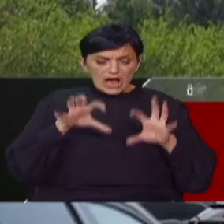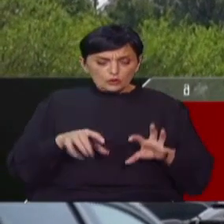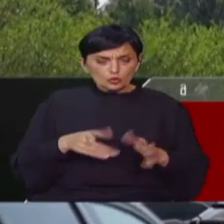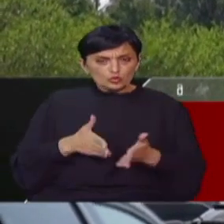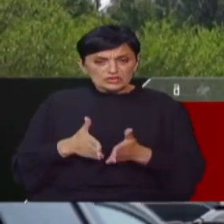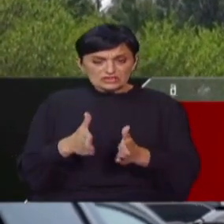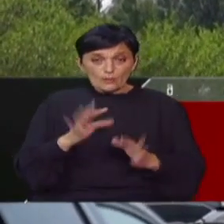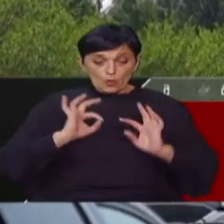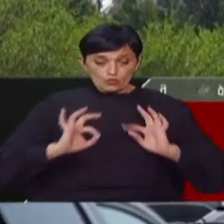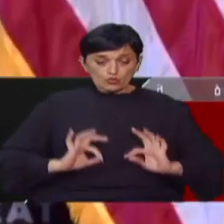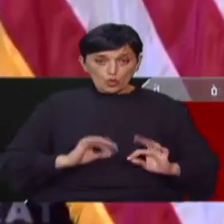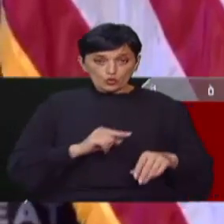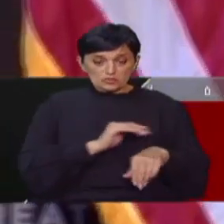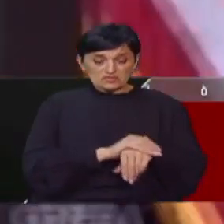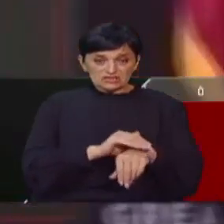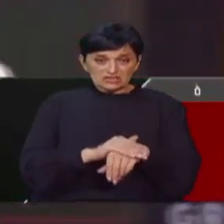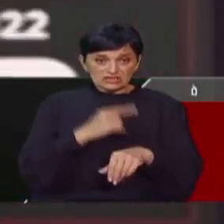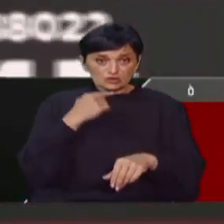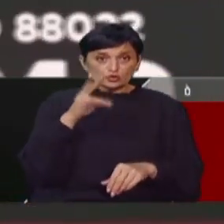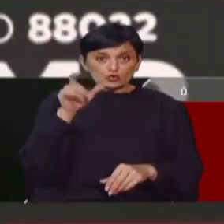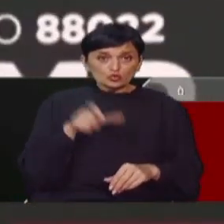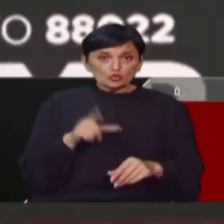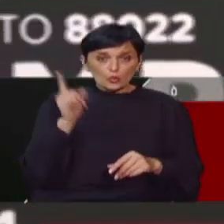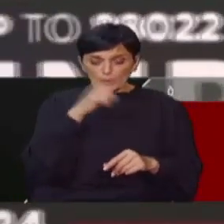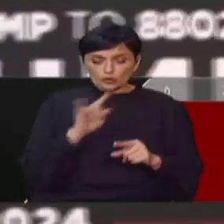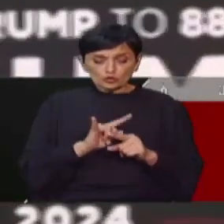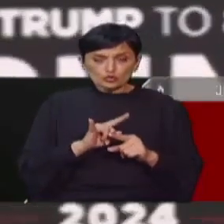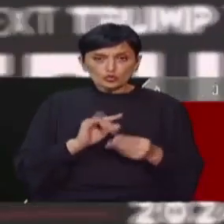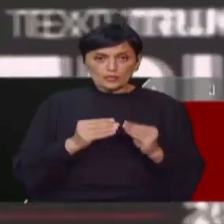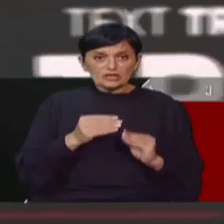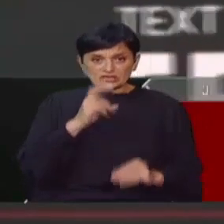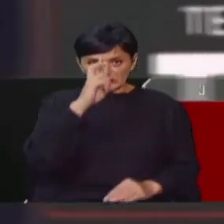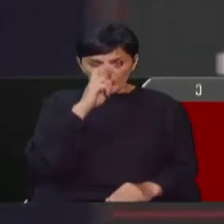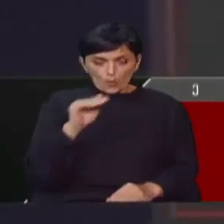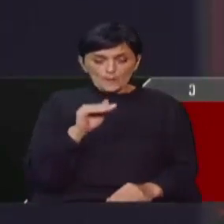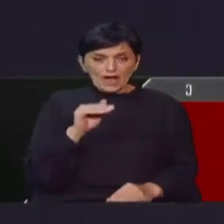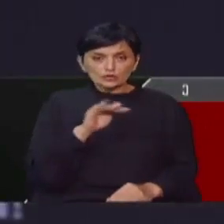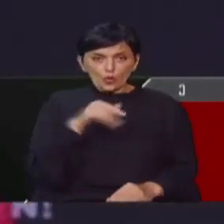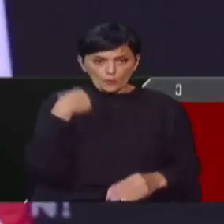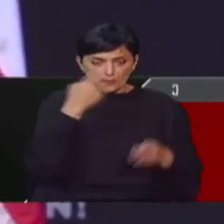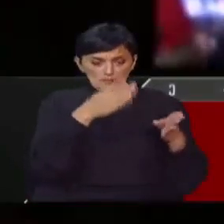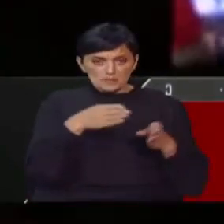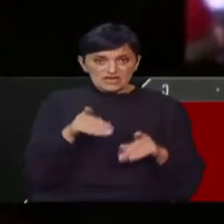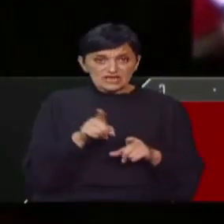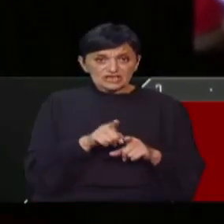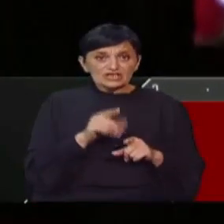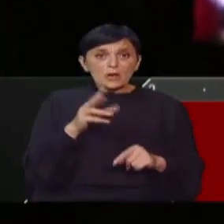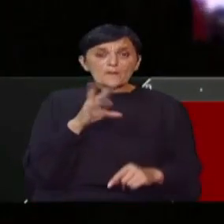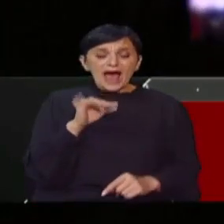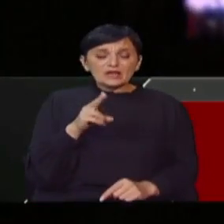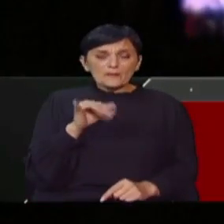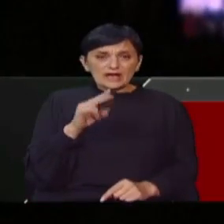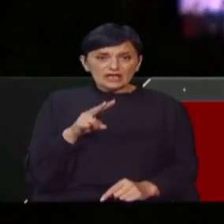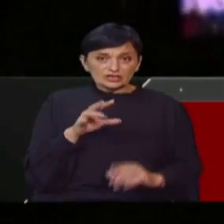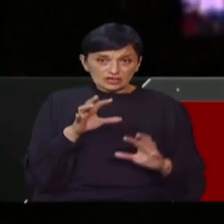მიმართა. პროკურორების მტკიცებით დონალდ ტრამპმა ცრუ პრეტენზიები წამოაყენა სახელმწიფო და ფედერალურ ოფიციალურ პირებზე, მათ შორის ვიცე-პრეზიდენტ მაიკ პენსე